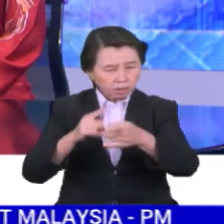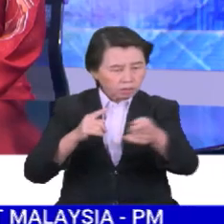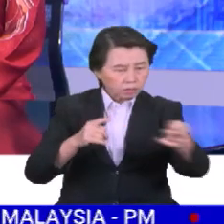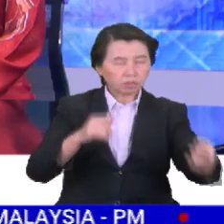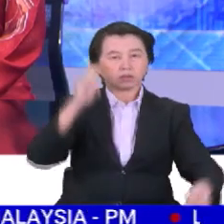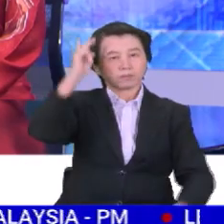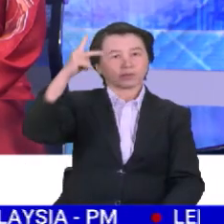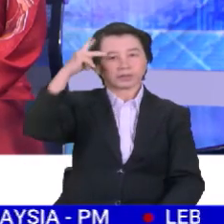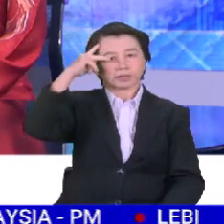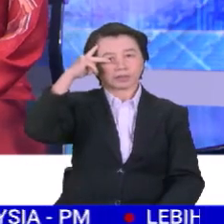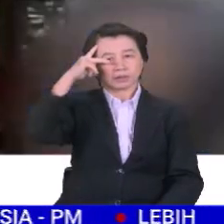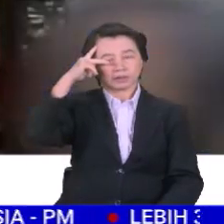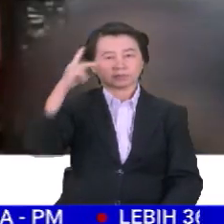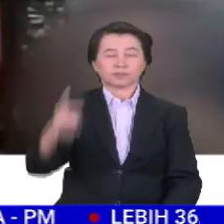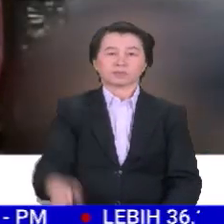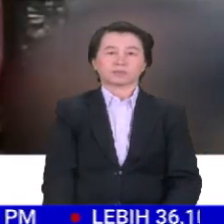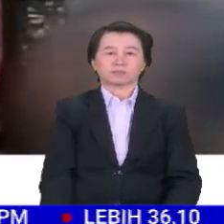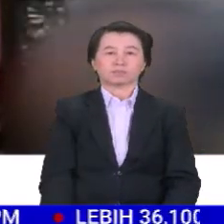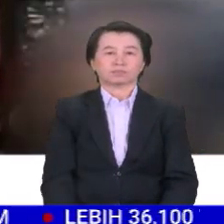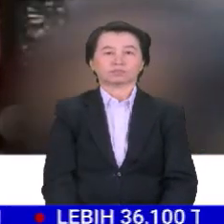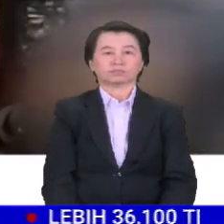politik.